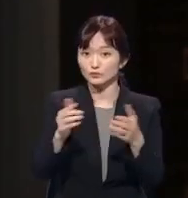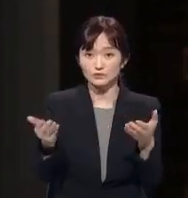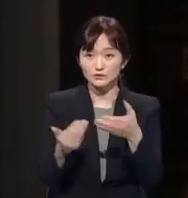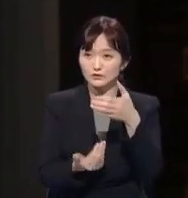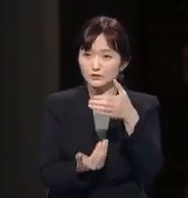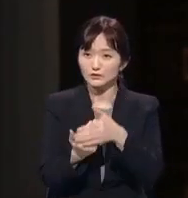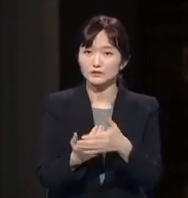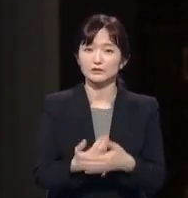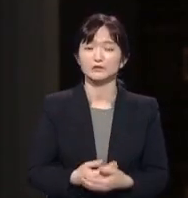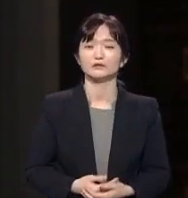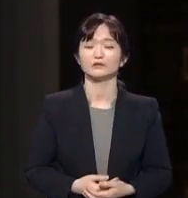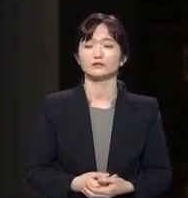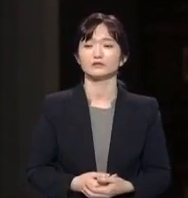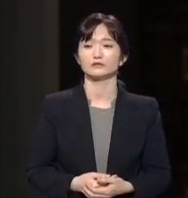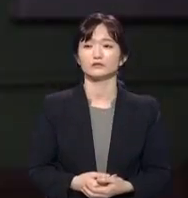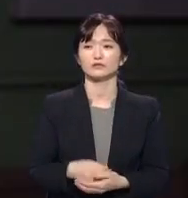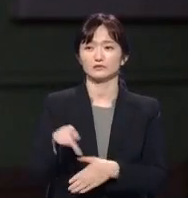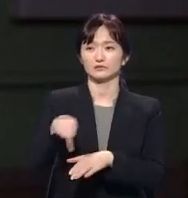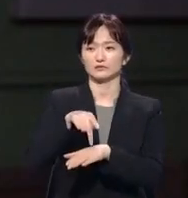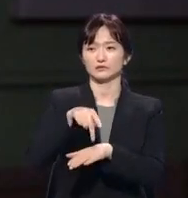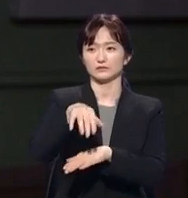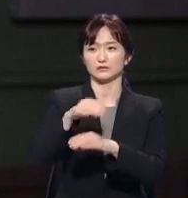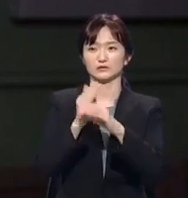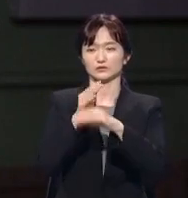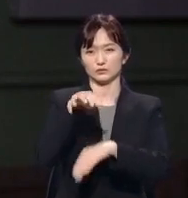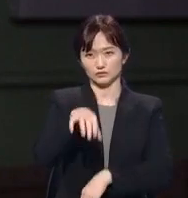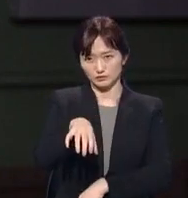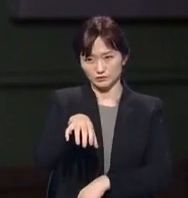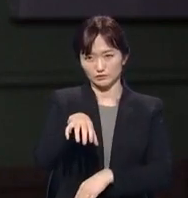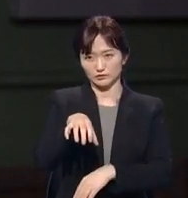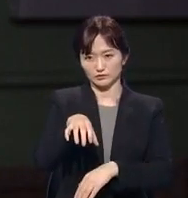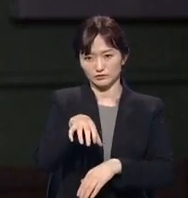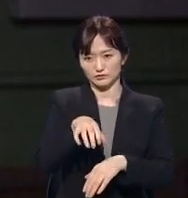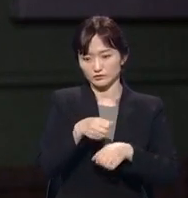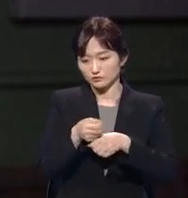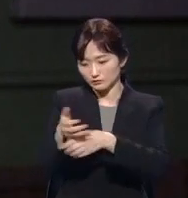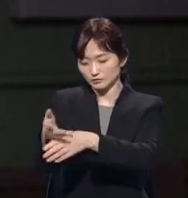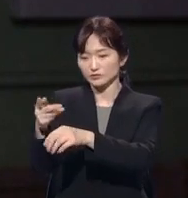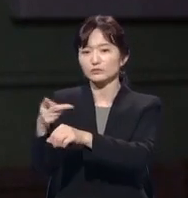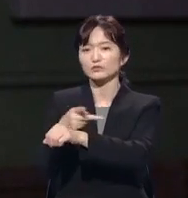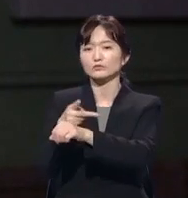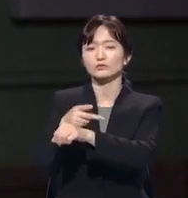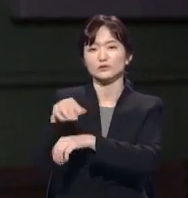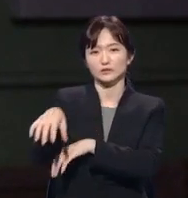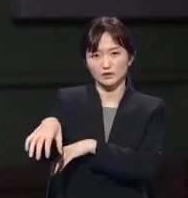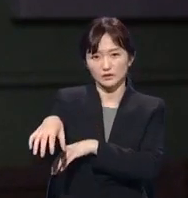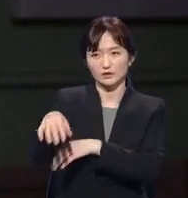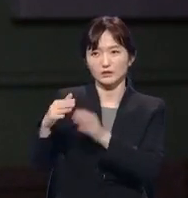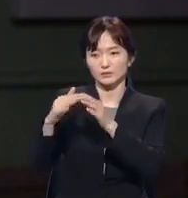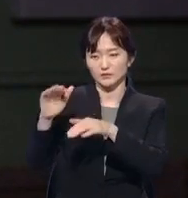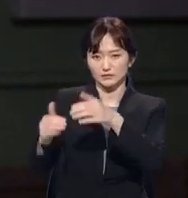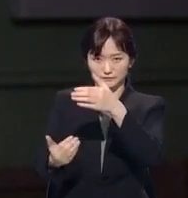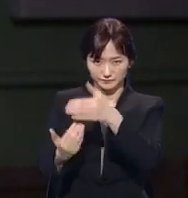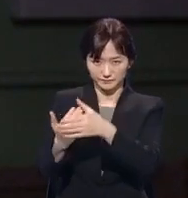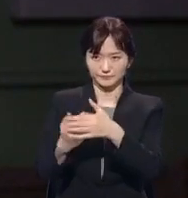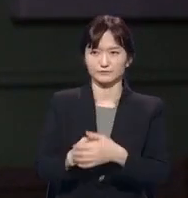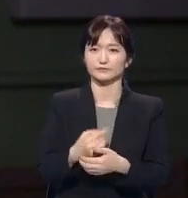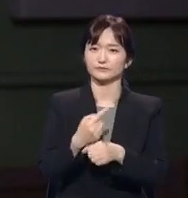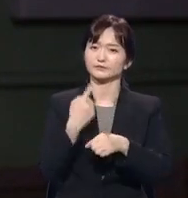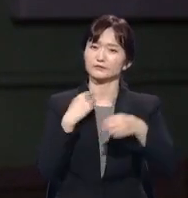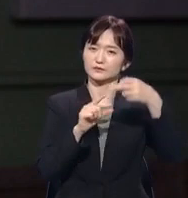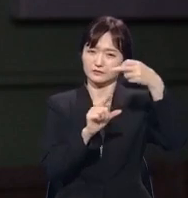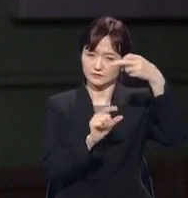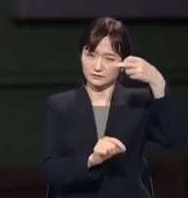일이 벌어진 겁니까 일단 필리핀의 수도 마닐라에서 약 2시간 정도 떨어진 곳에 있는 마을에서 발생한 일입니다 지난해